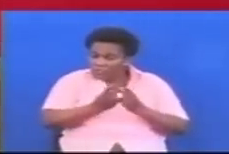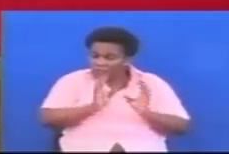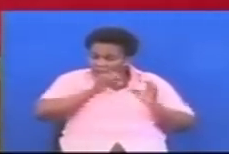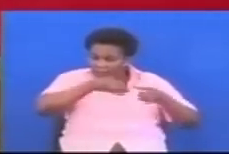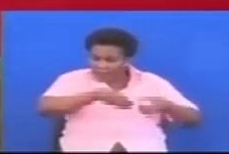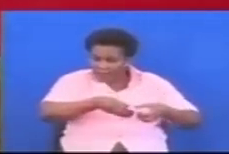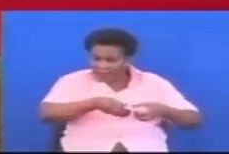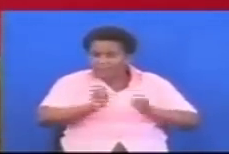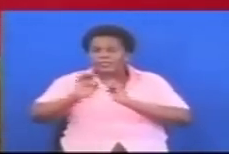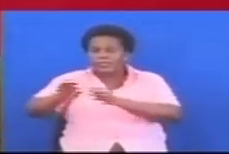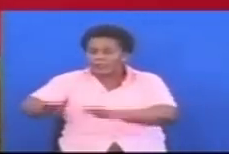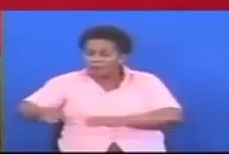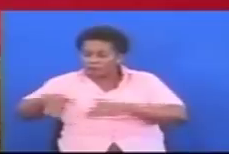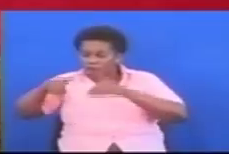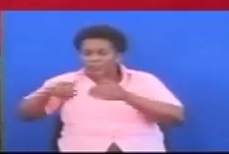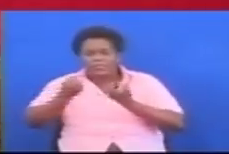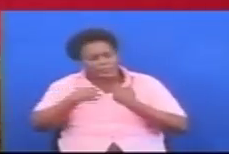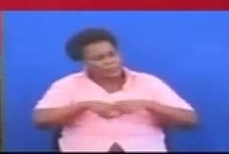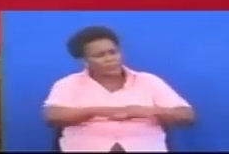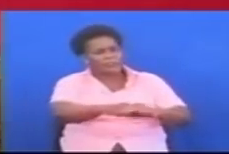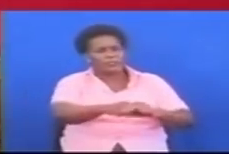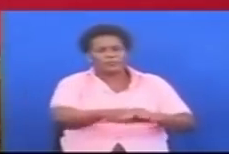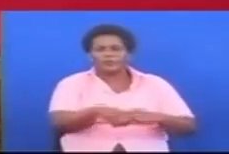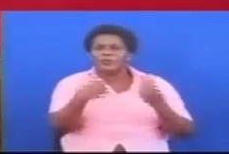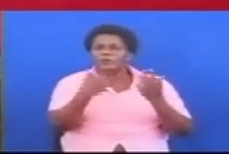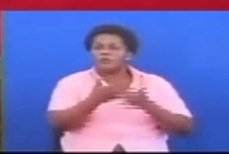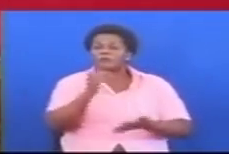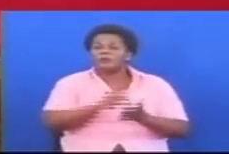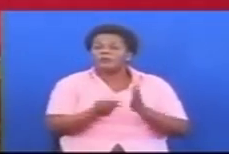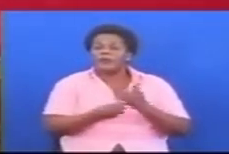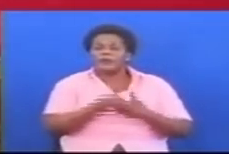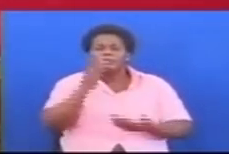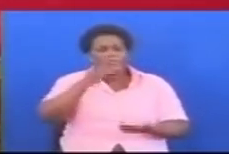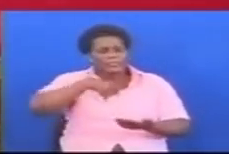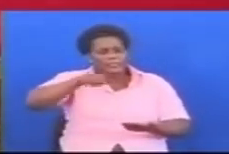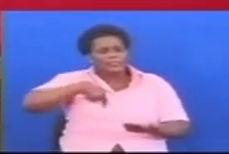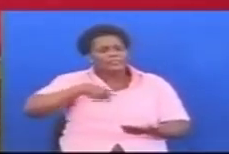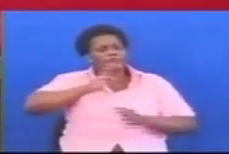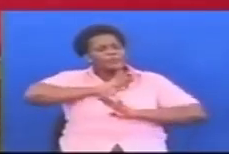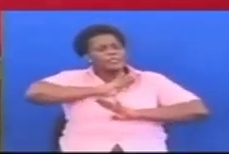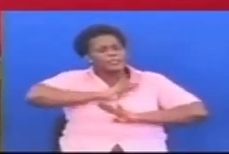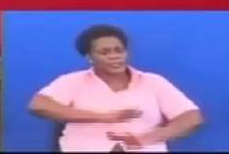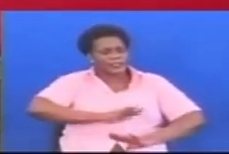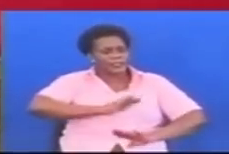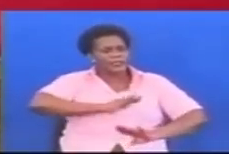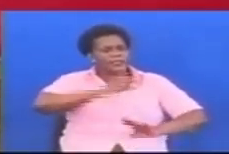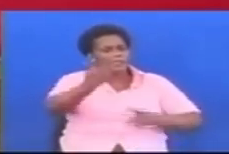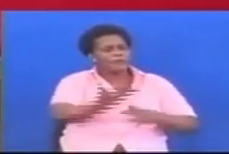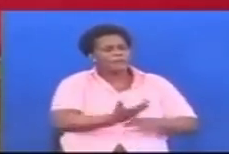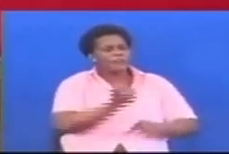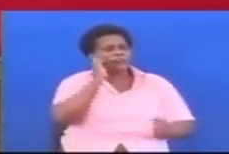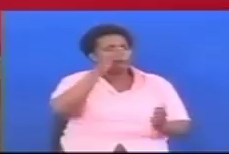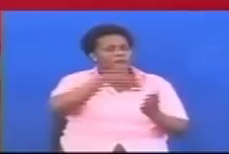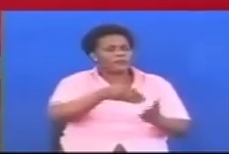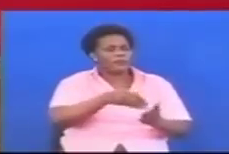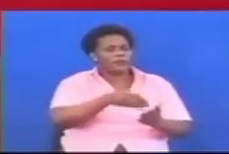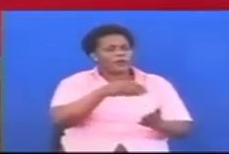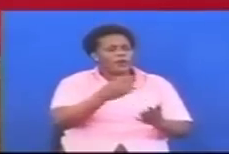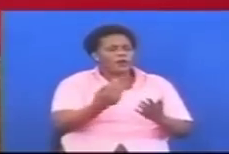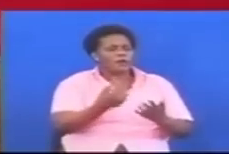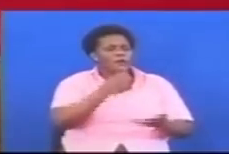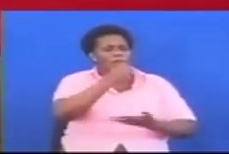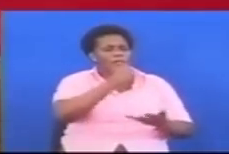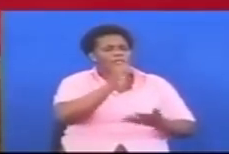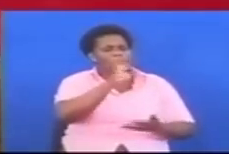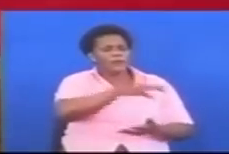lako tukufu litekelezwe kutokana na kuridhika na mafanikio yaliyofikiwa katika bajeti ya mwaka 2018-19, ambao